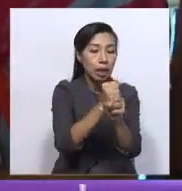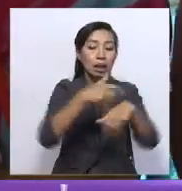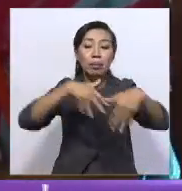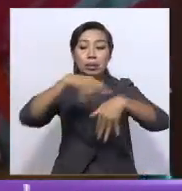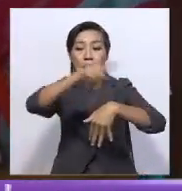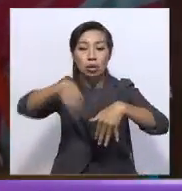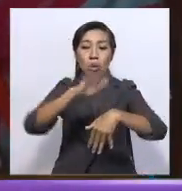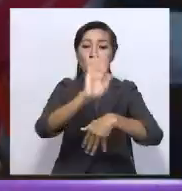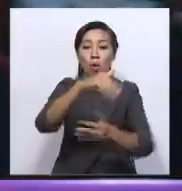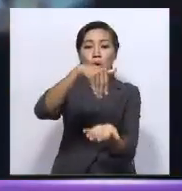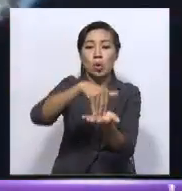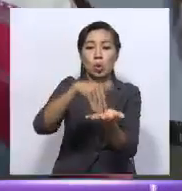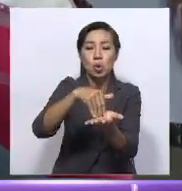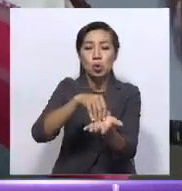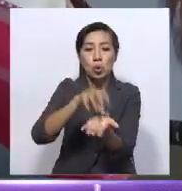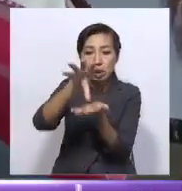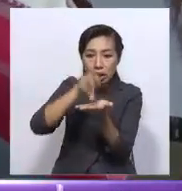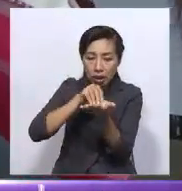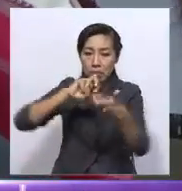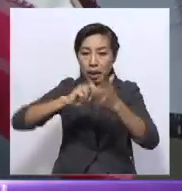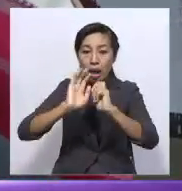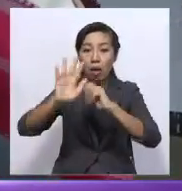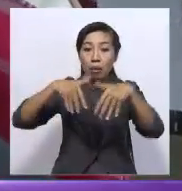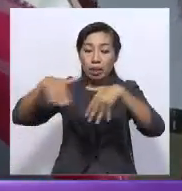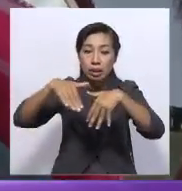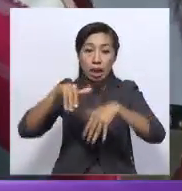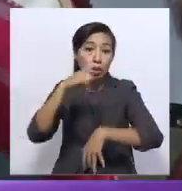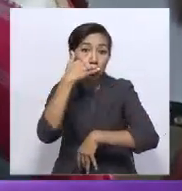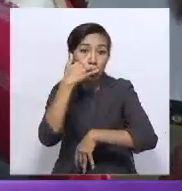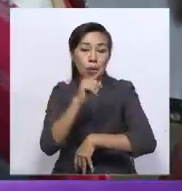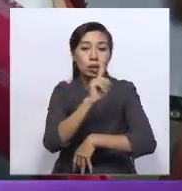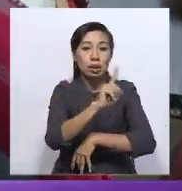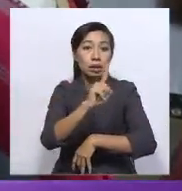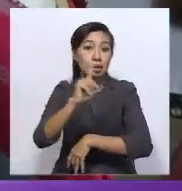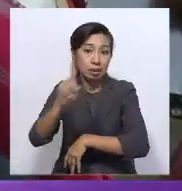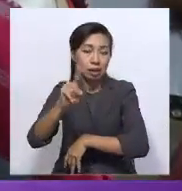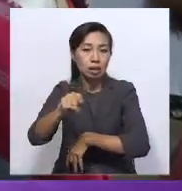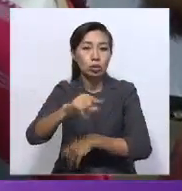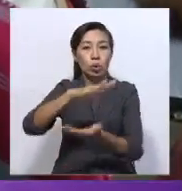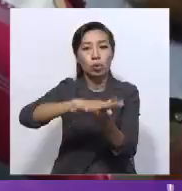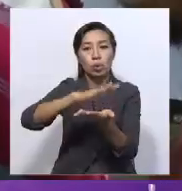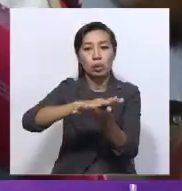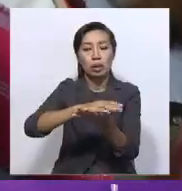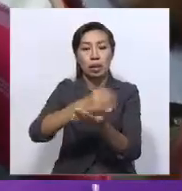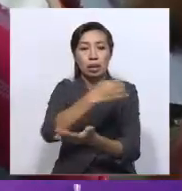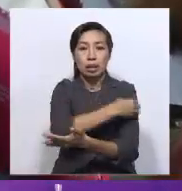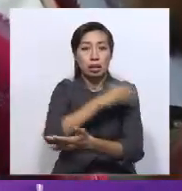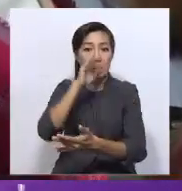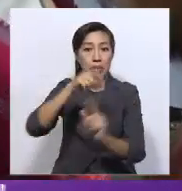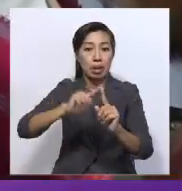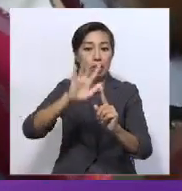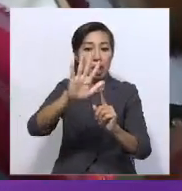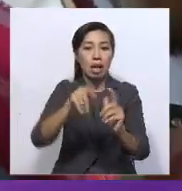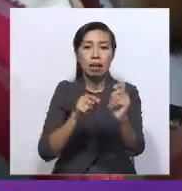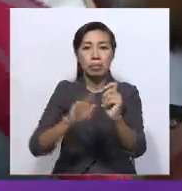เรื่องราวร้องทุกข์ของรัฐบาล1111ส่วนหน้าภายในโรงเรียนเทศบาล5บ้านห้วยสายใต้อำเภอชะ